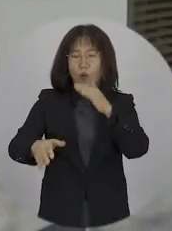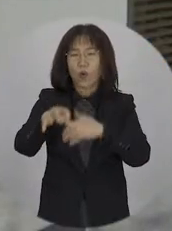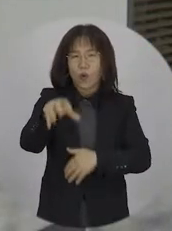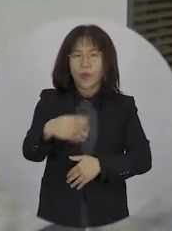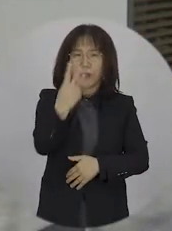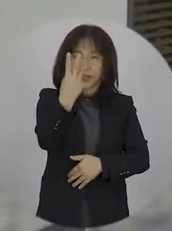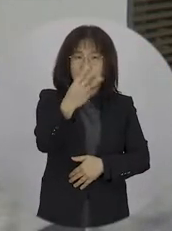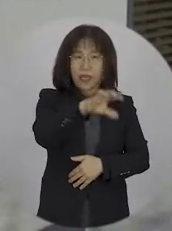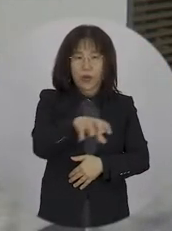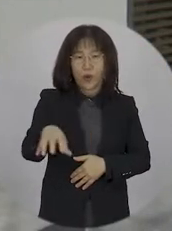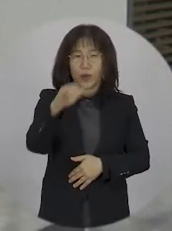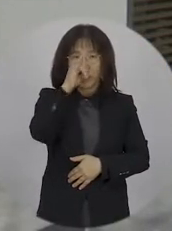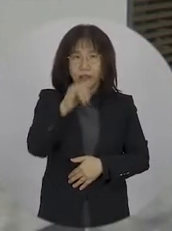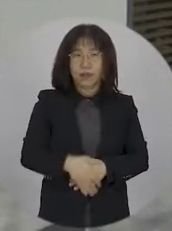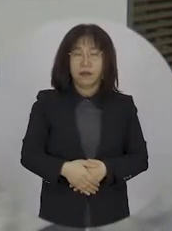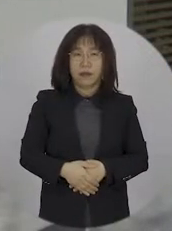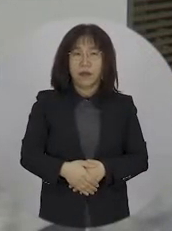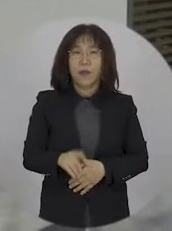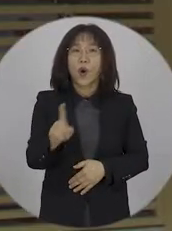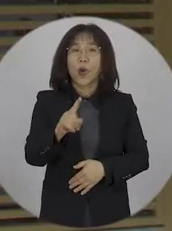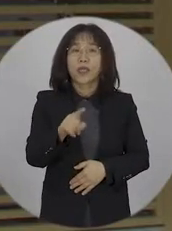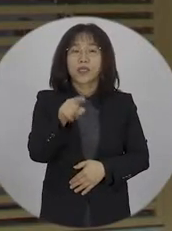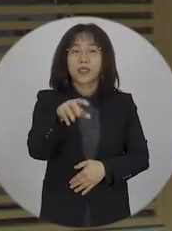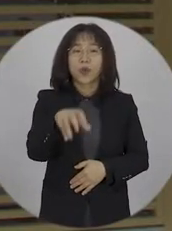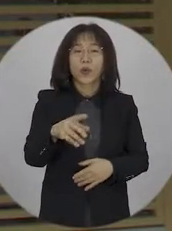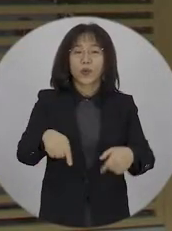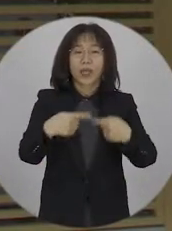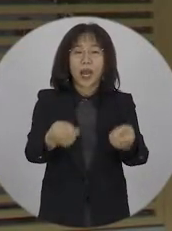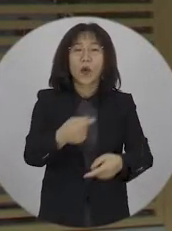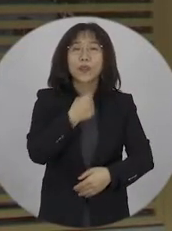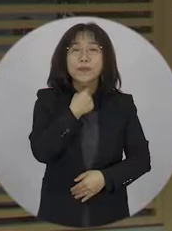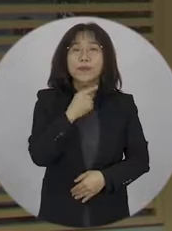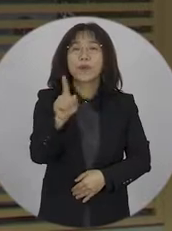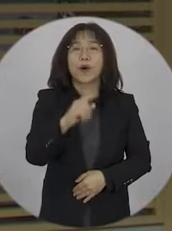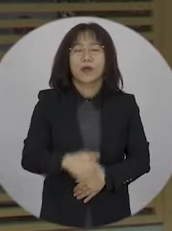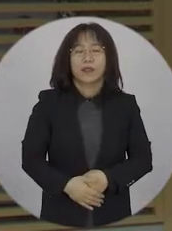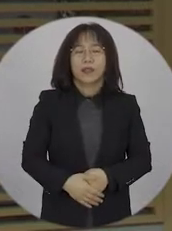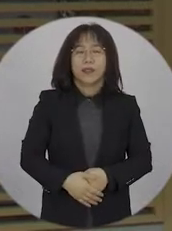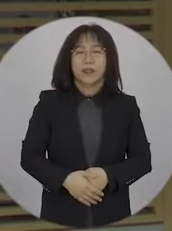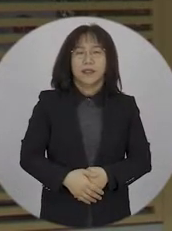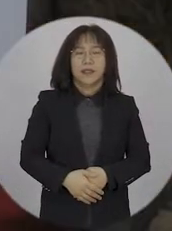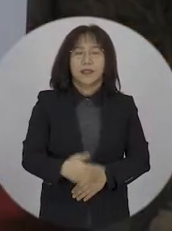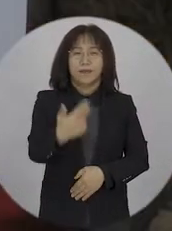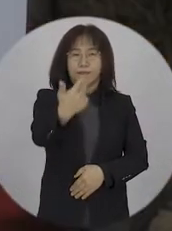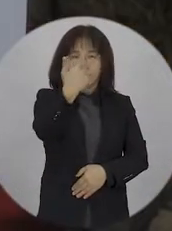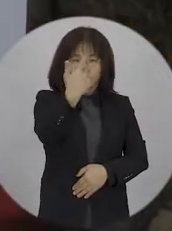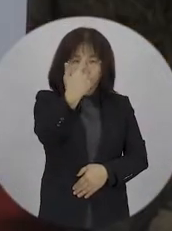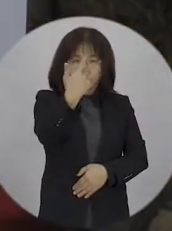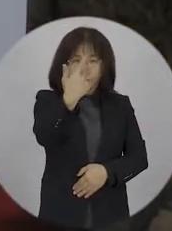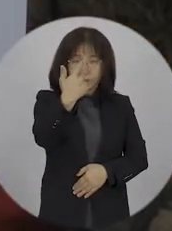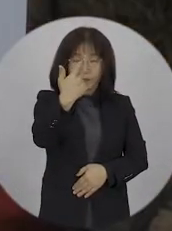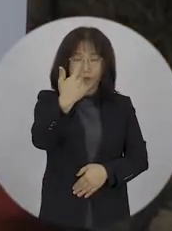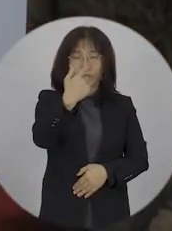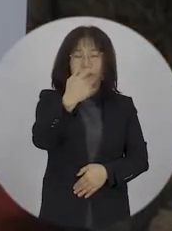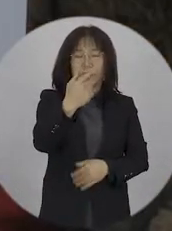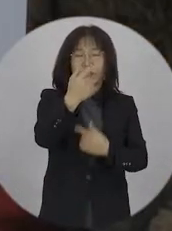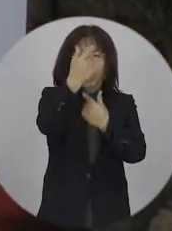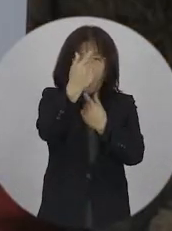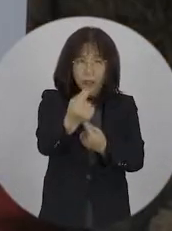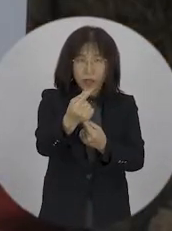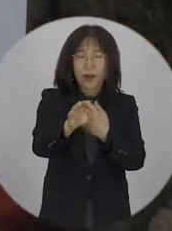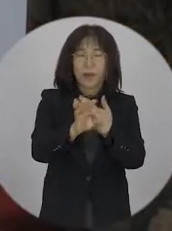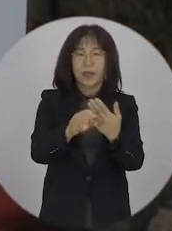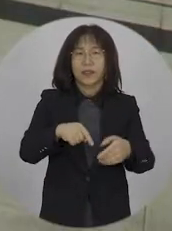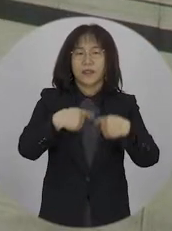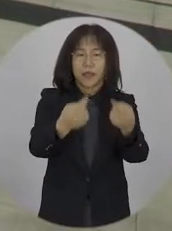스마트 쉼터를 이용 하려면 열화상 카메라 앞에 서서 채운 을 측정하고 정상 체온 이면 자동으로 출입문이 열립니다